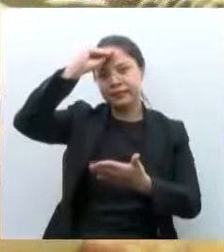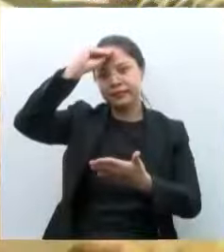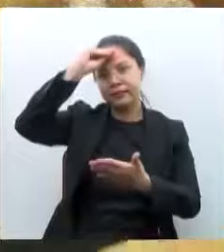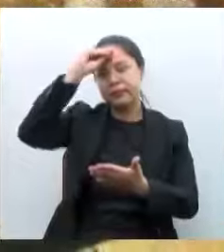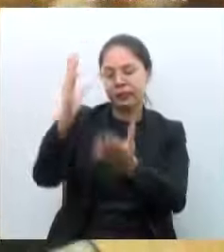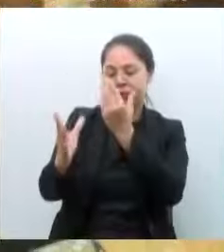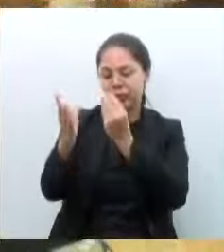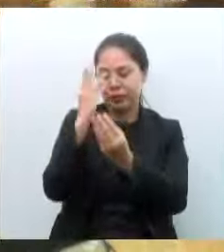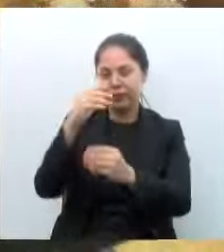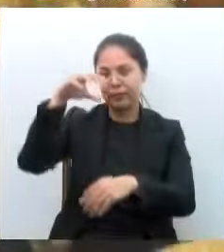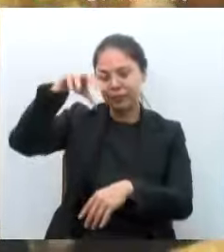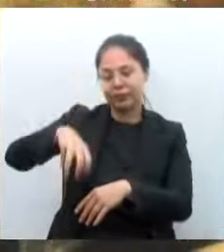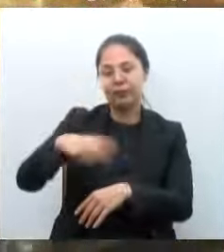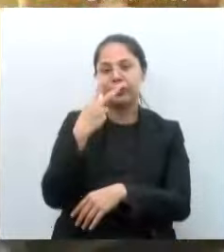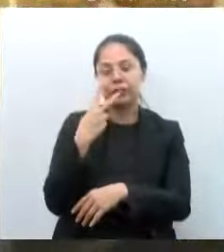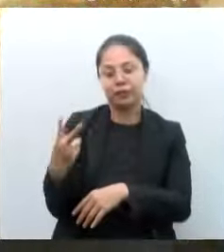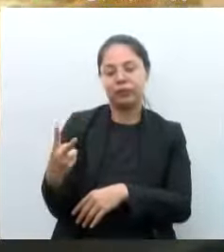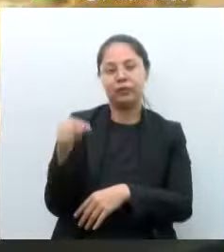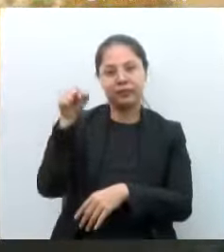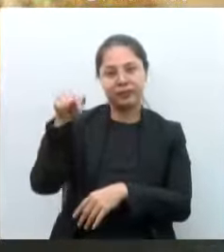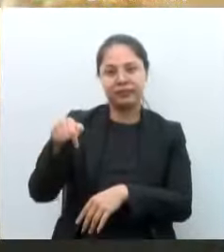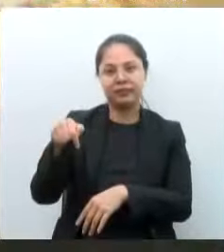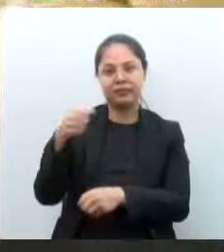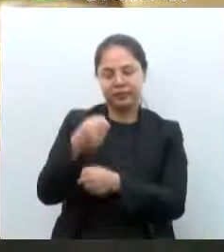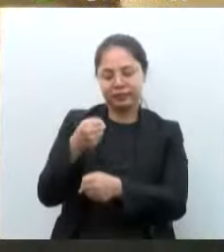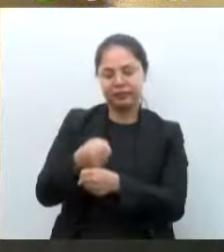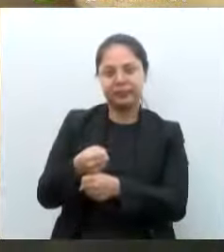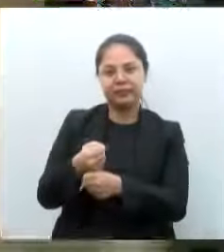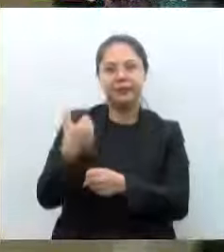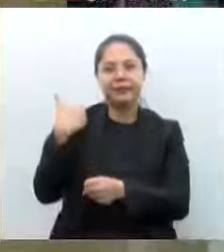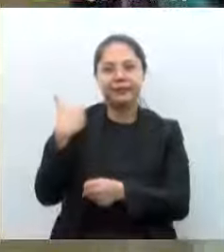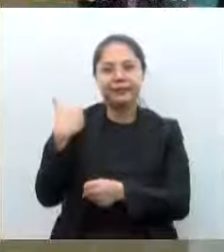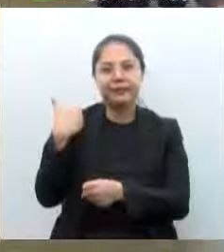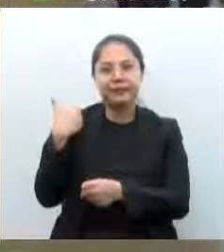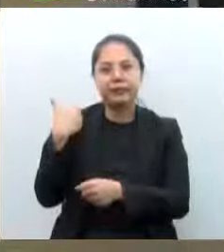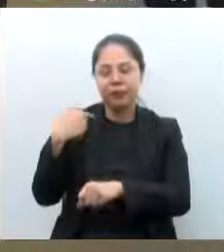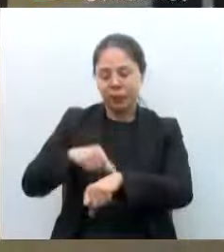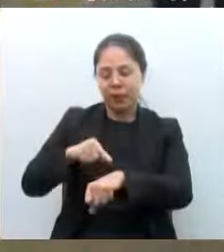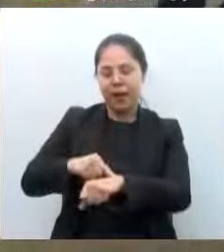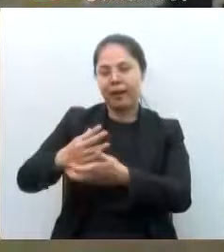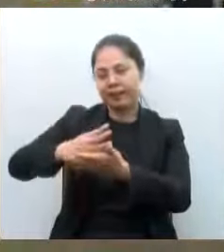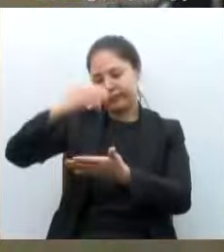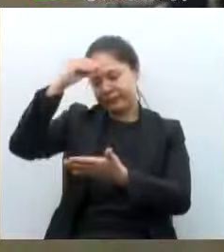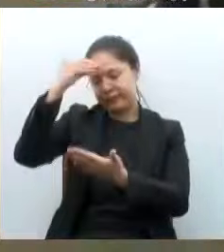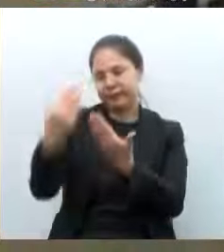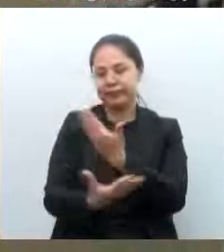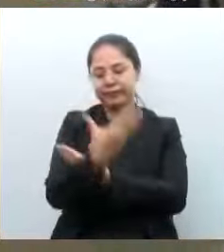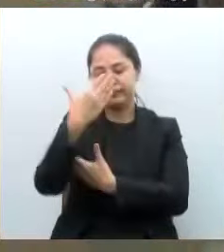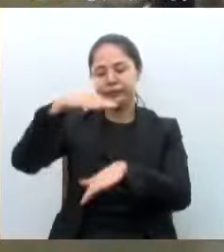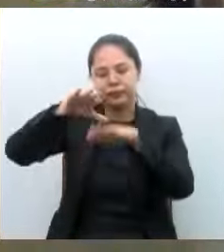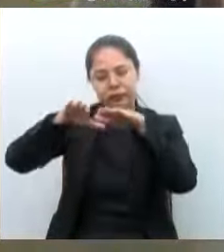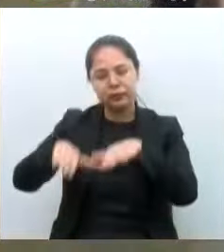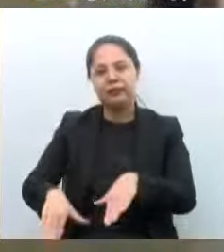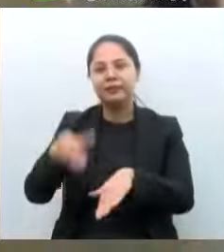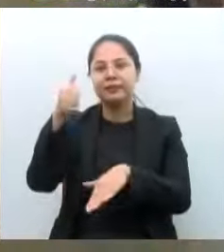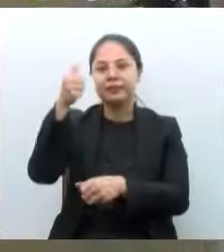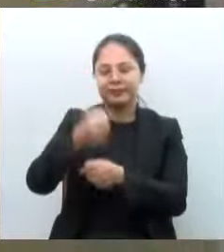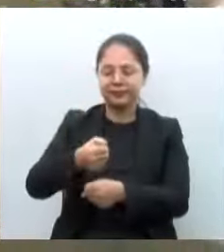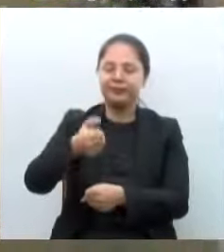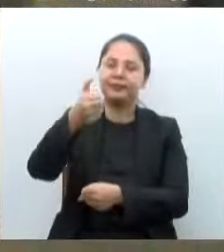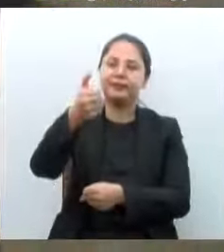รู้ที่แหล่งเรียนรู้วัดบัวขวัญพระอารามหลวงนะคะก็จะเป็นการลดเวลาเรียนเพิ่มเวลารู้ให้กับนักเรียนได้มากยิ่